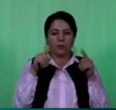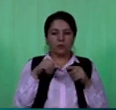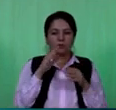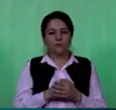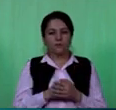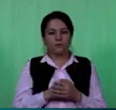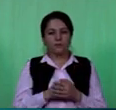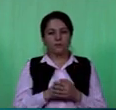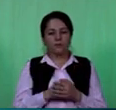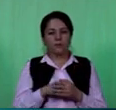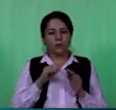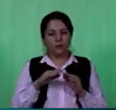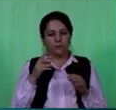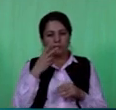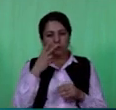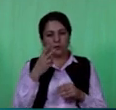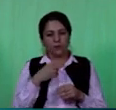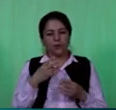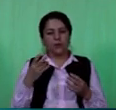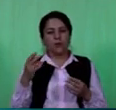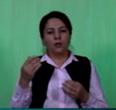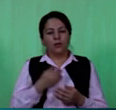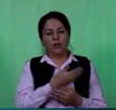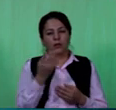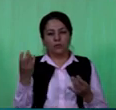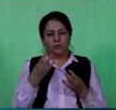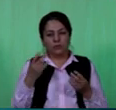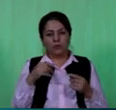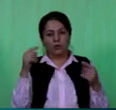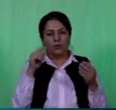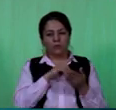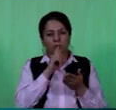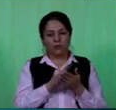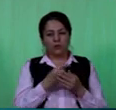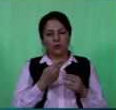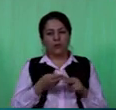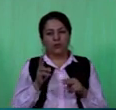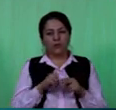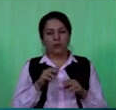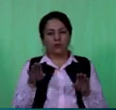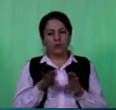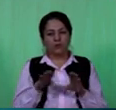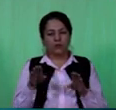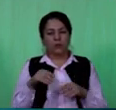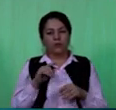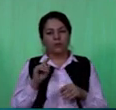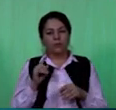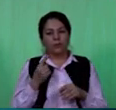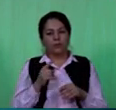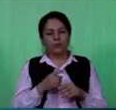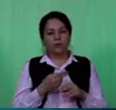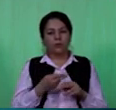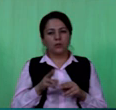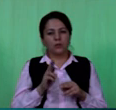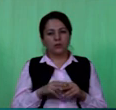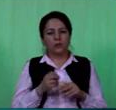вас ребята посмотрите нам нужно обязательно записать дугу сравнение потому что мы должны вычислить на сколько лет